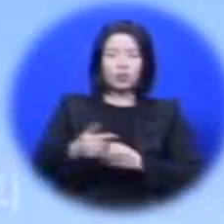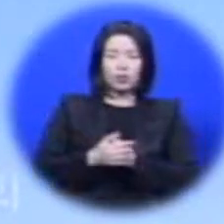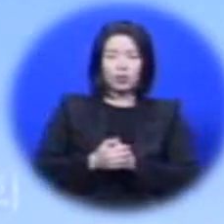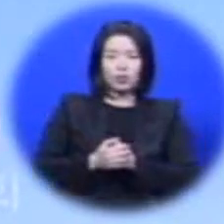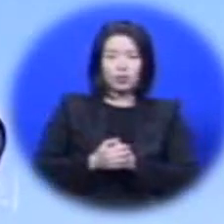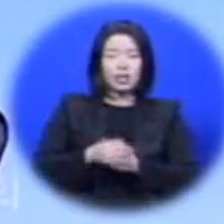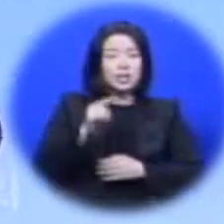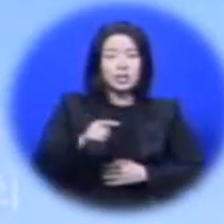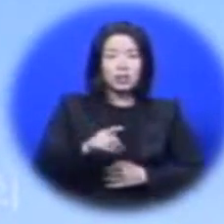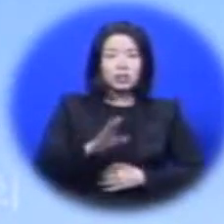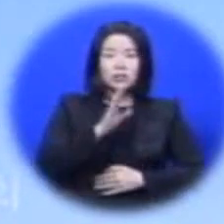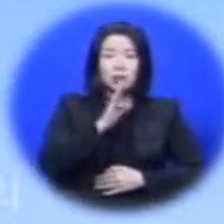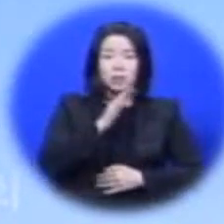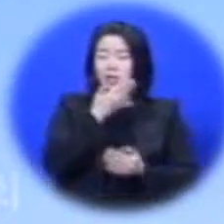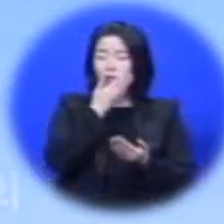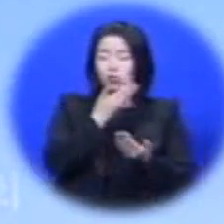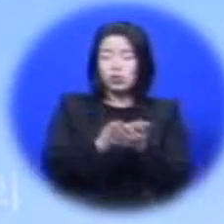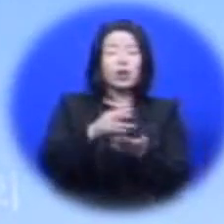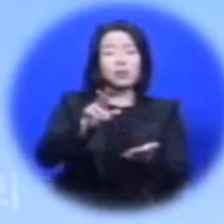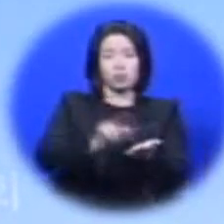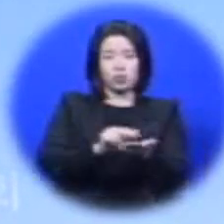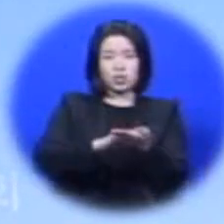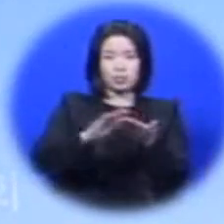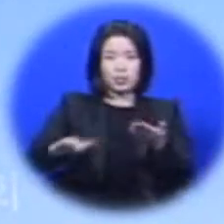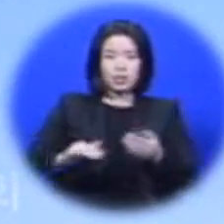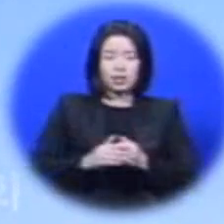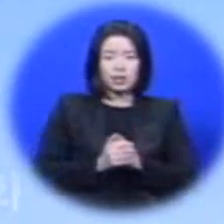여러분 이건 정말 중요한 문제예요.